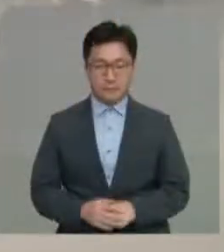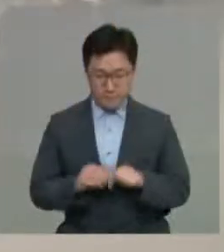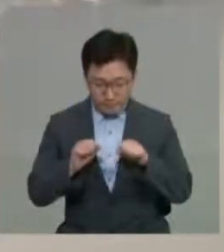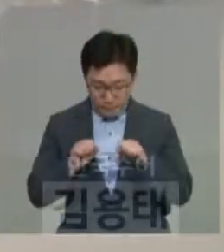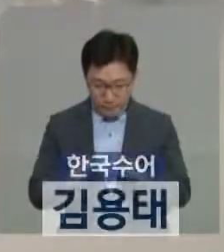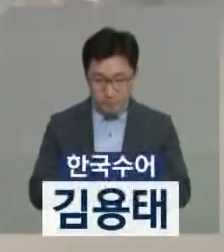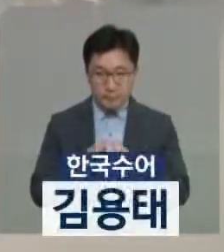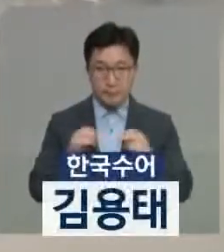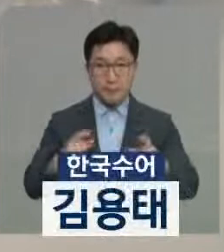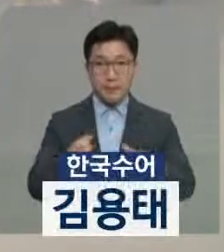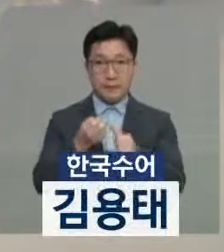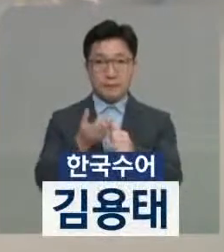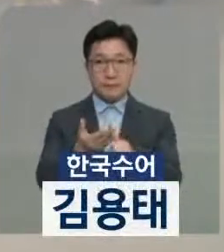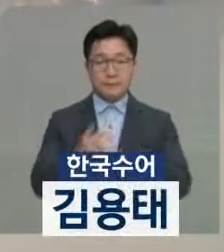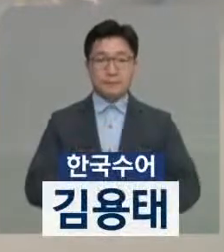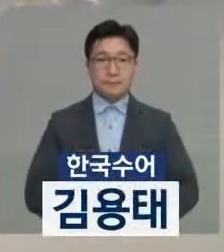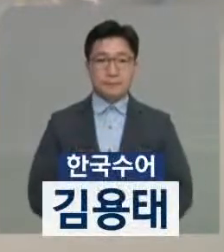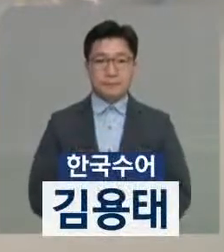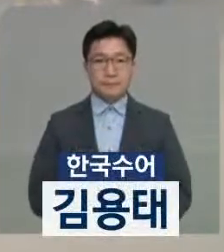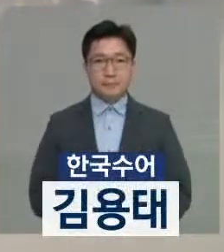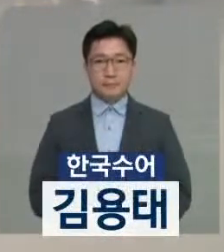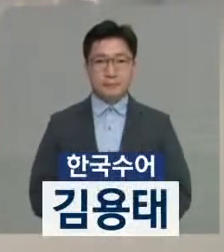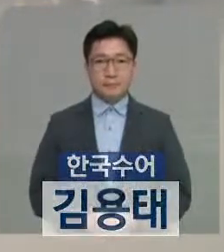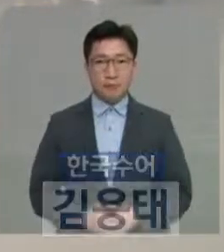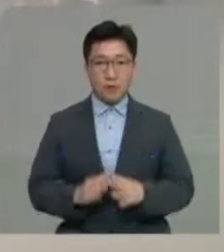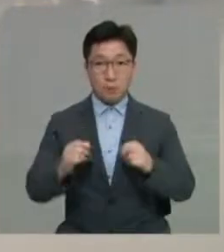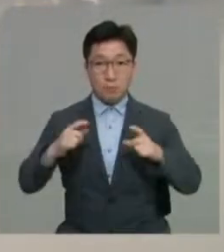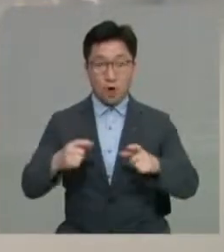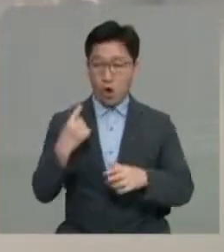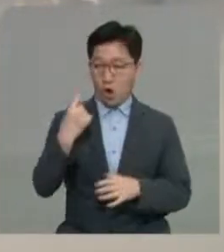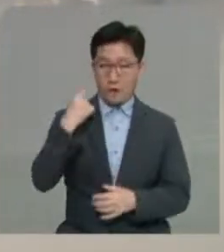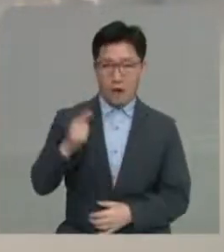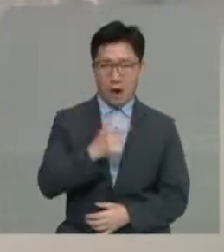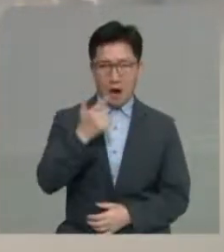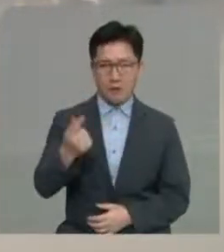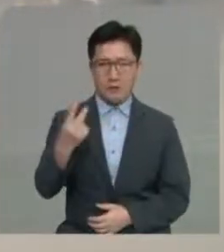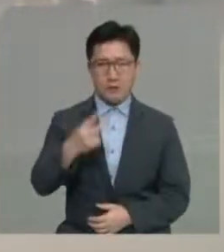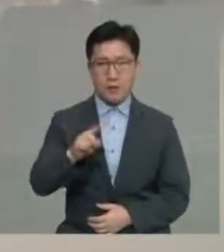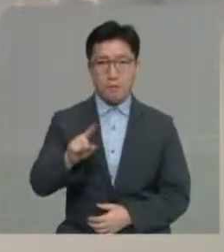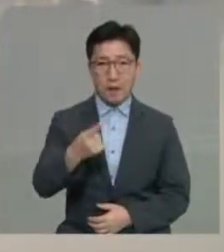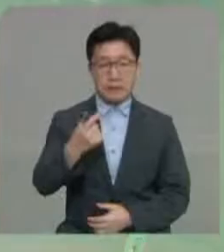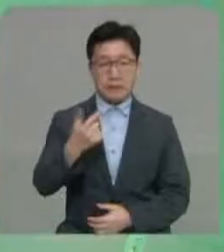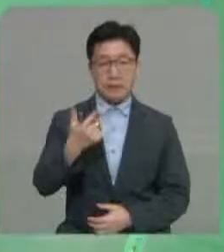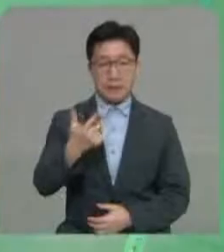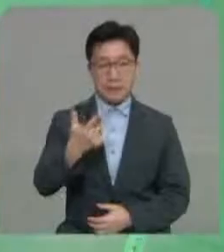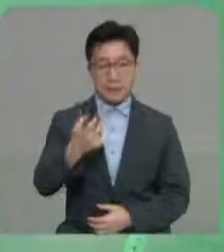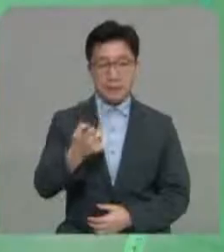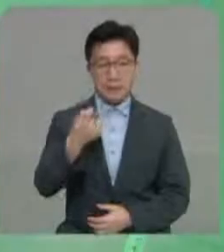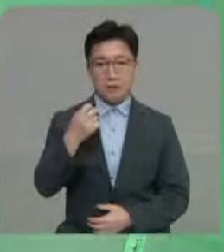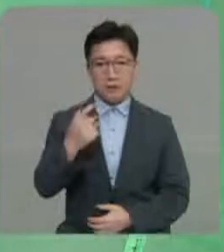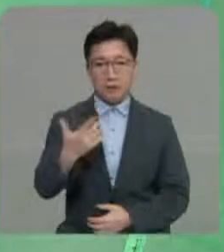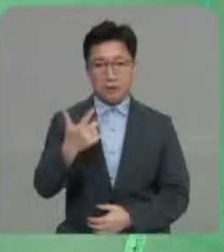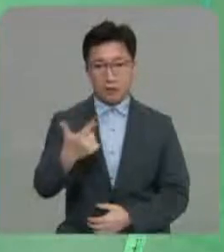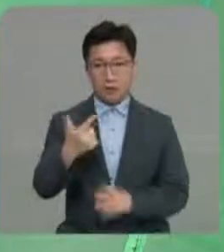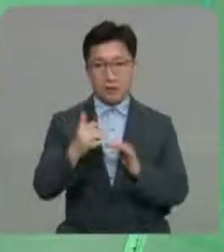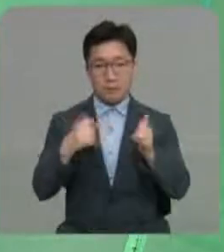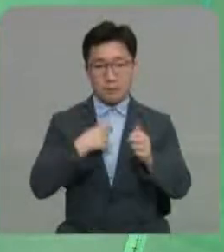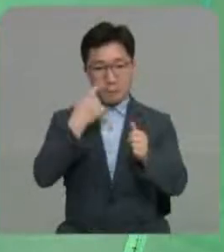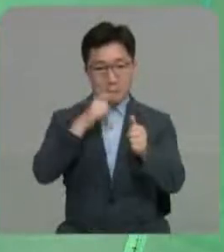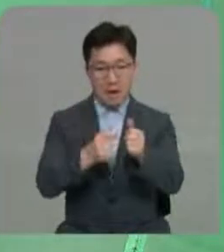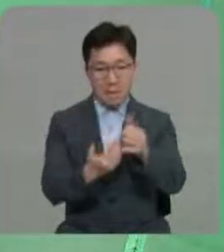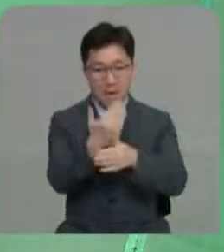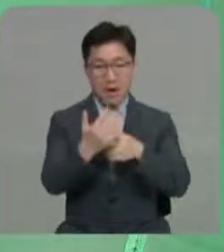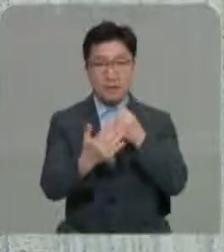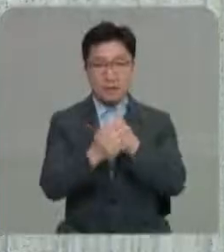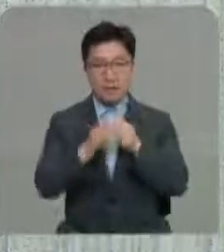여러분 안녕하십니까 전북권 9시 뉴스 입니다 전북 에서는 어제 하로 2100 76명이 코로나 의 일부에 확진 돼